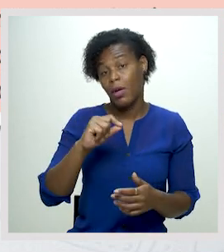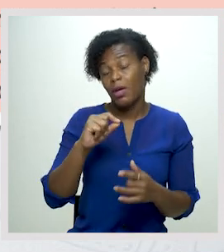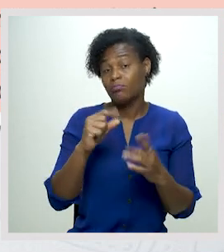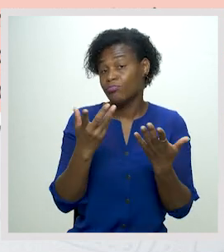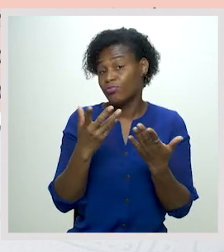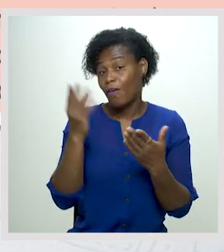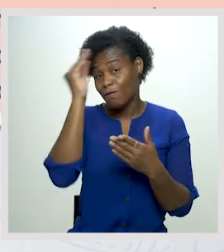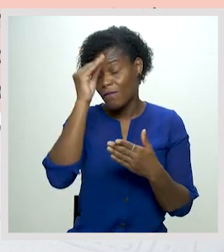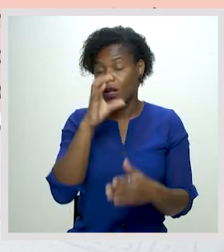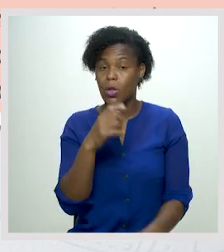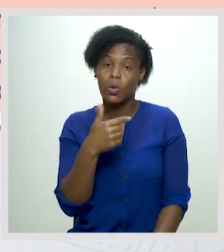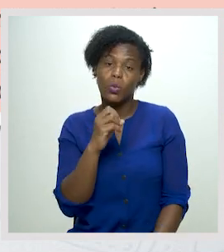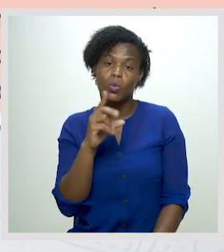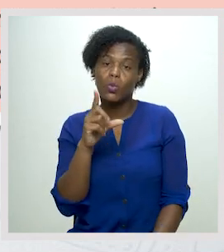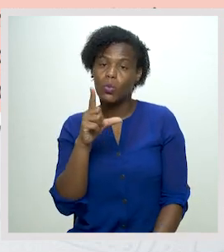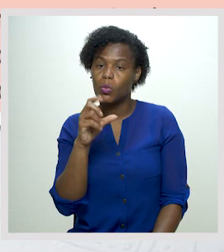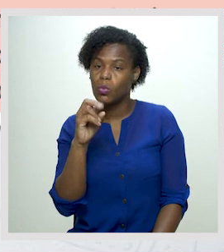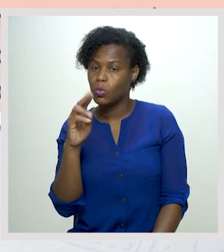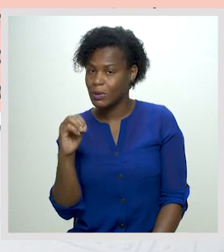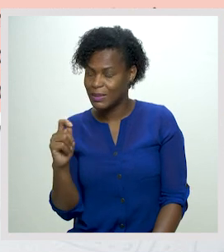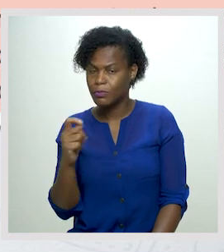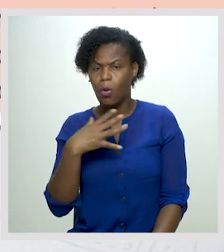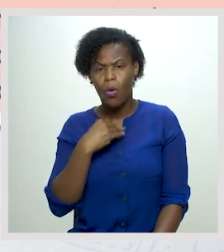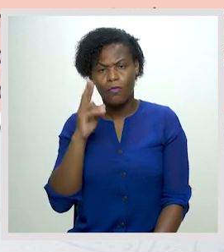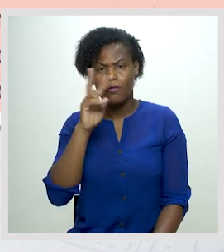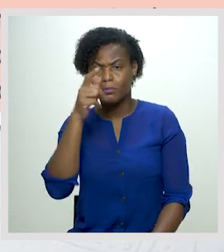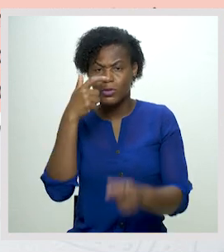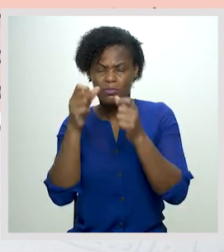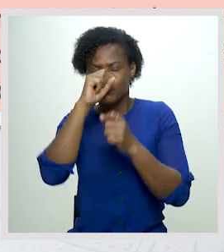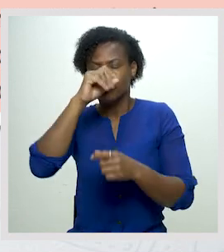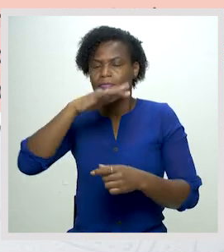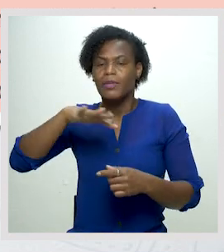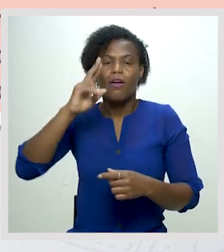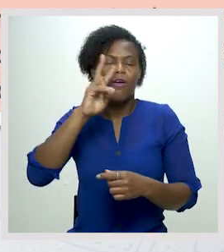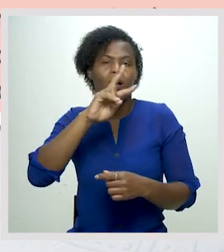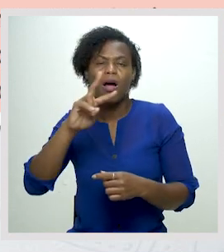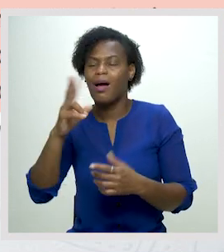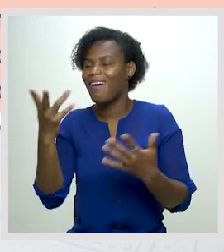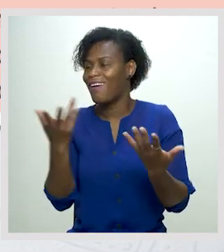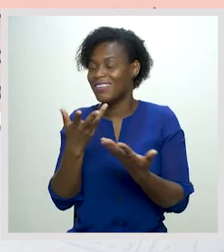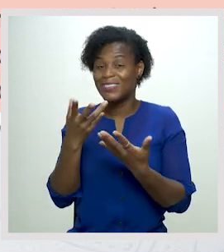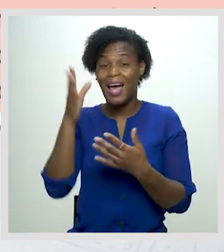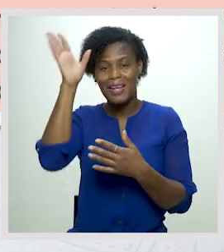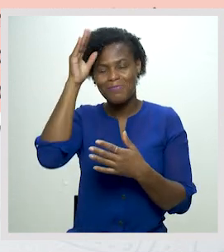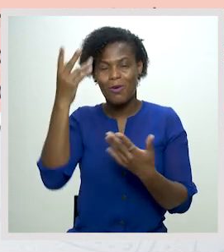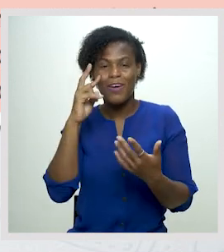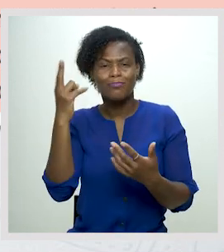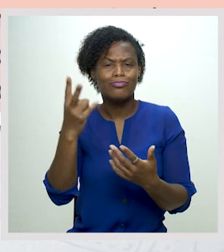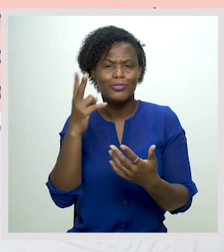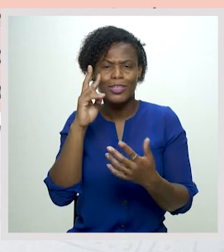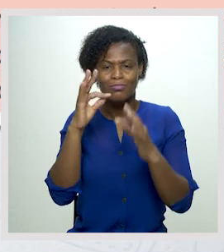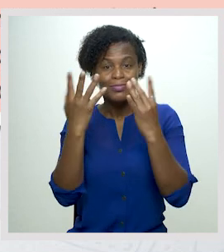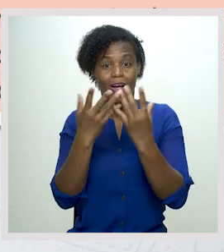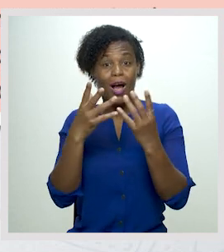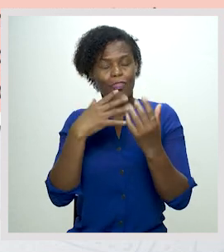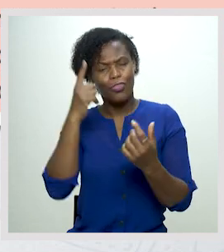beaucoup observer les gens et la nature, spécialement les lieux et les animaux. J'adore faire des photos et aller au cinéma.